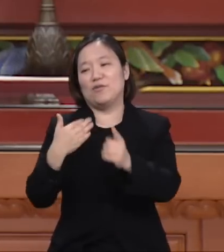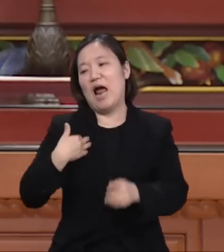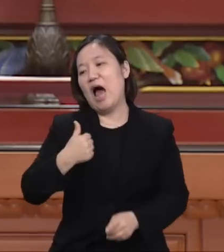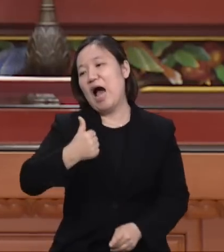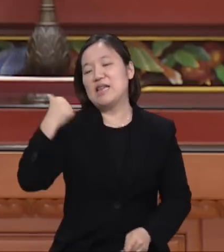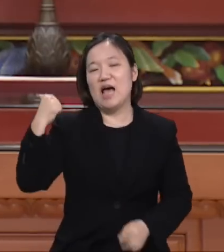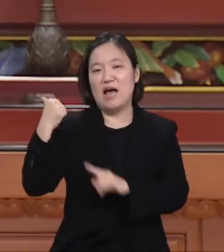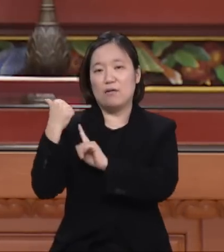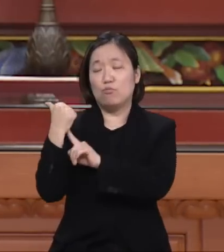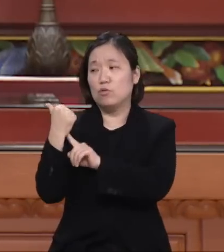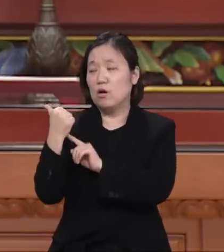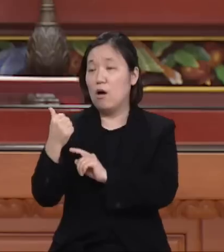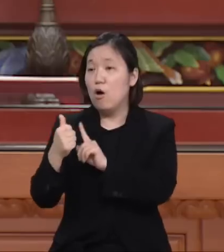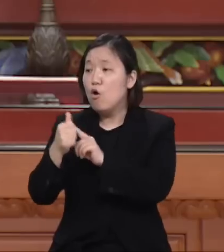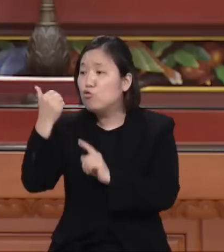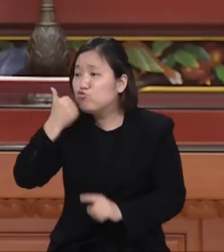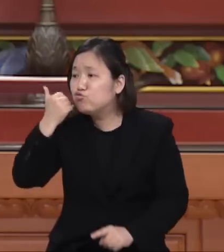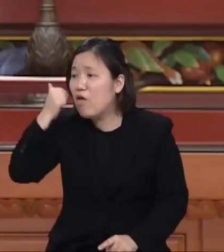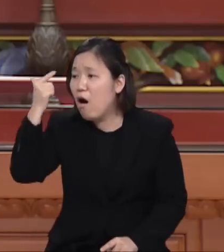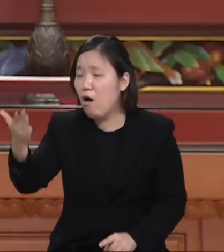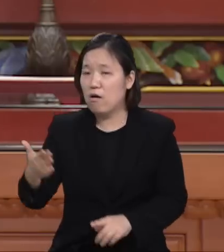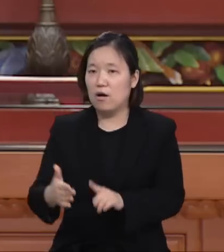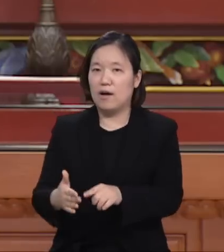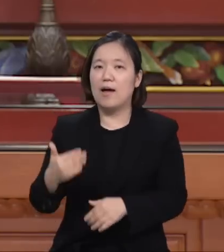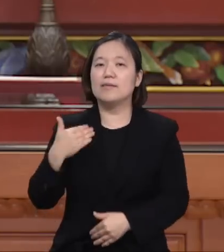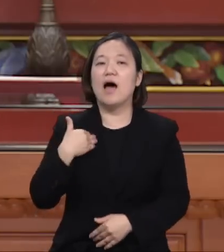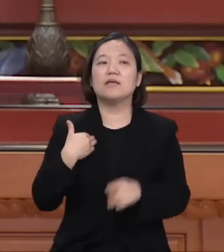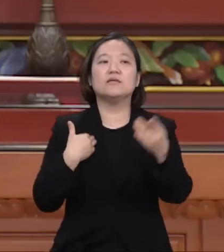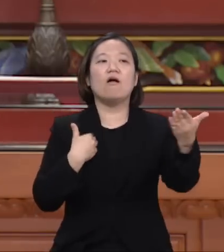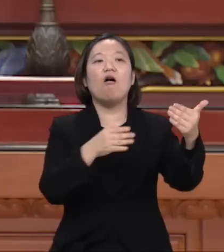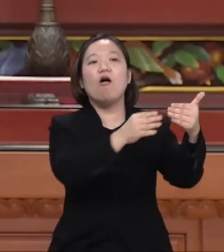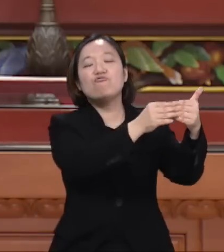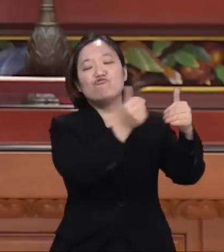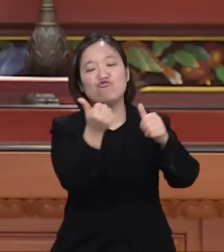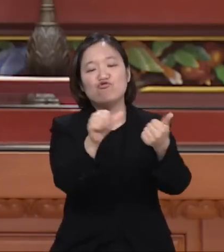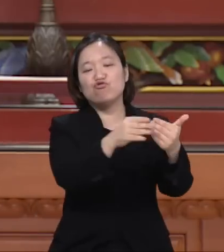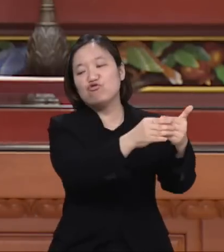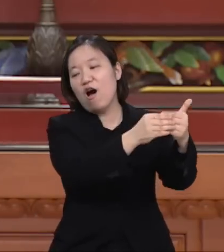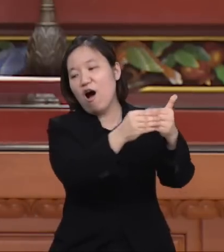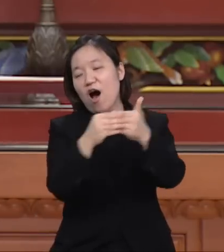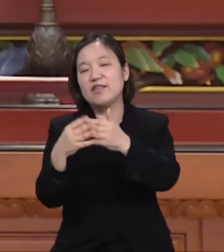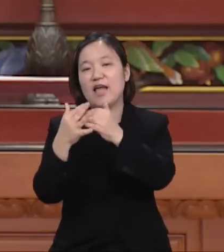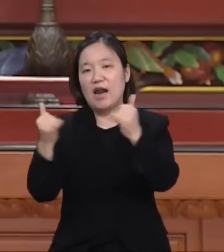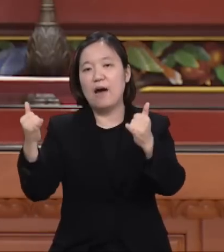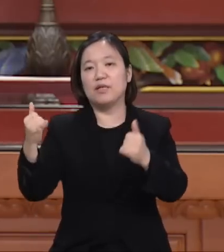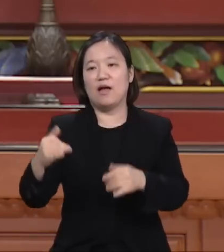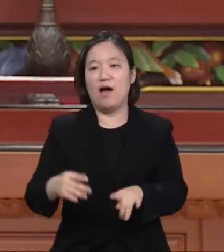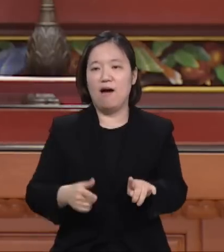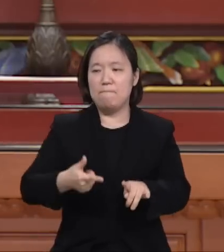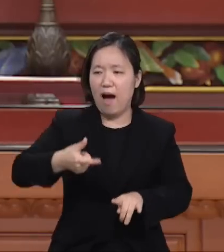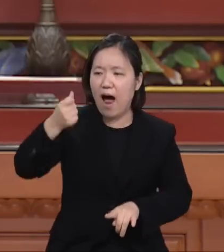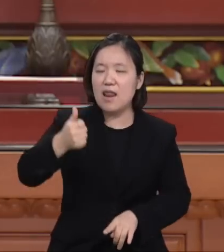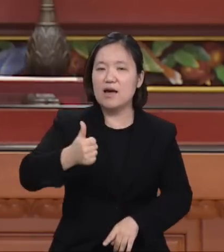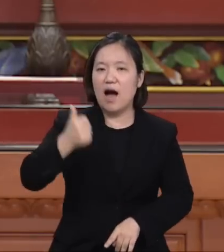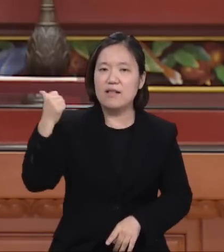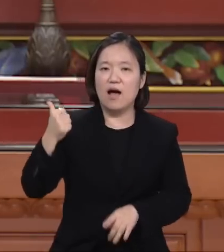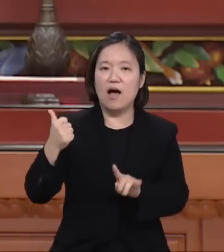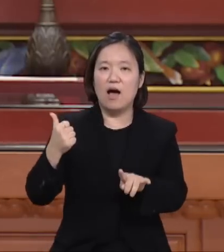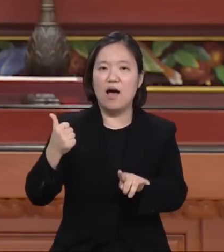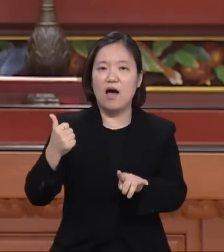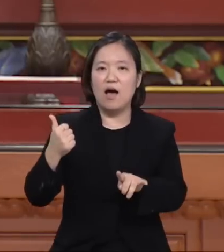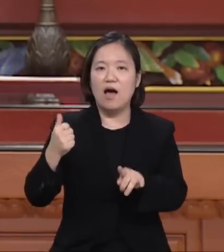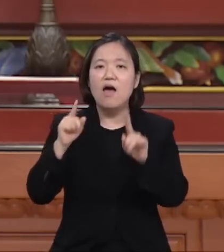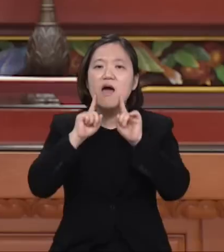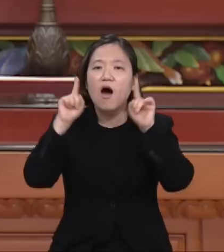아저씨는 누구세요 나는 저승사자다 어서 가자 염라대왕님이 기다리신다라고